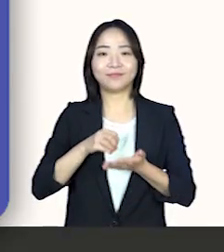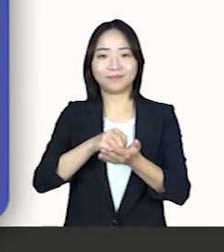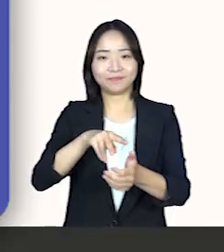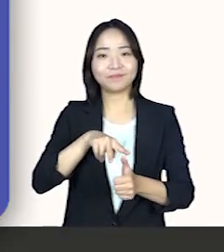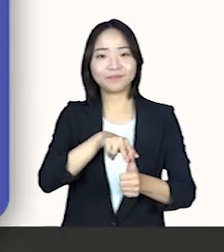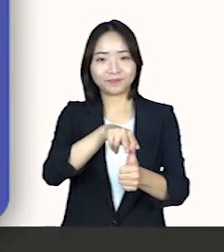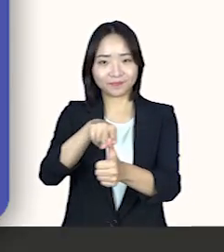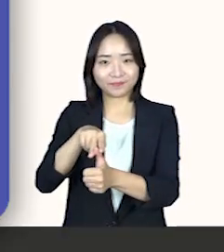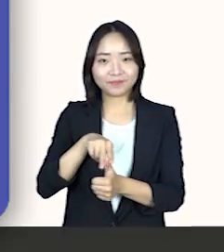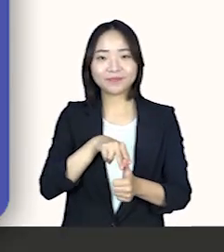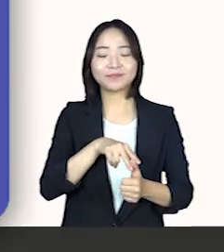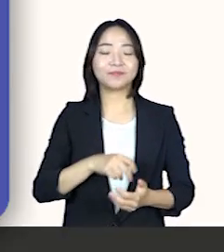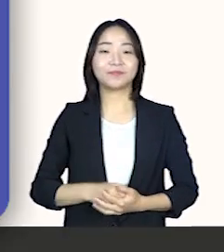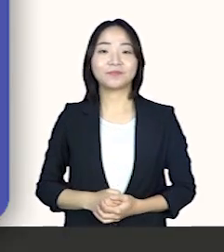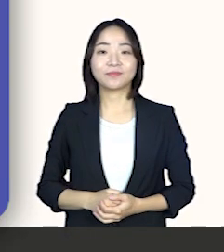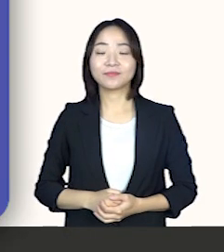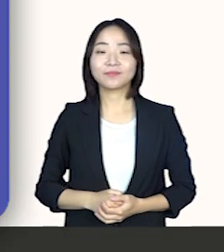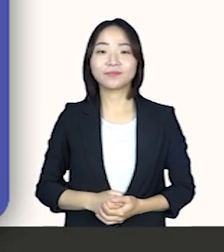취업 정보입니다.